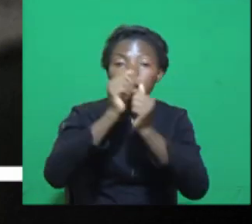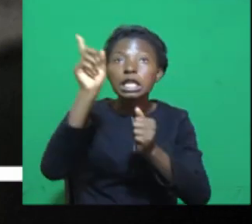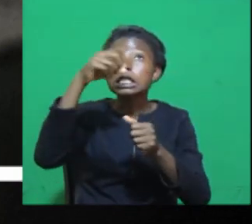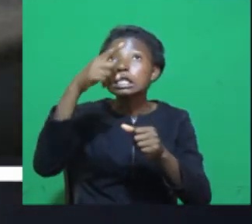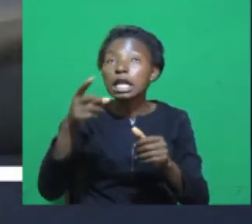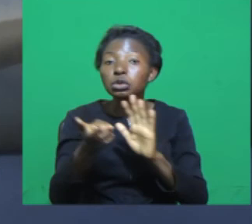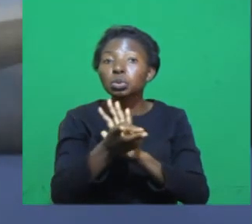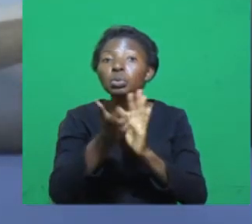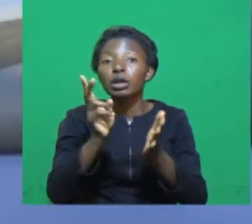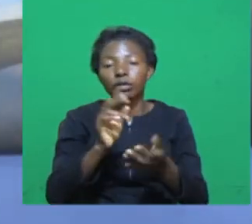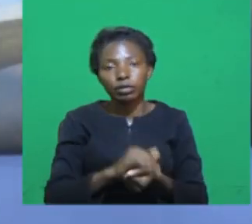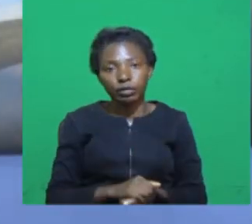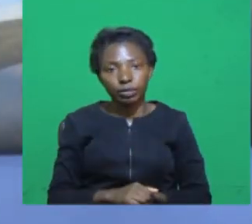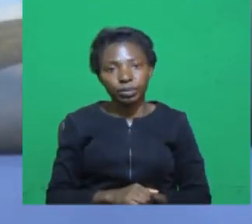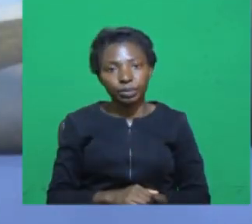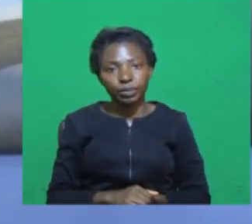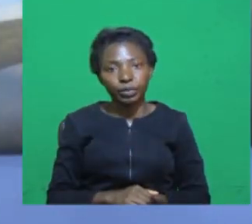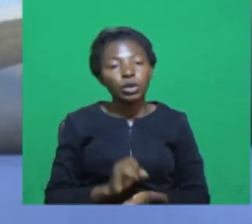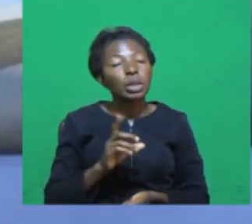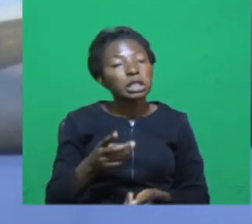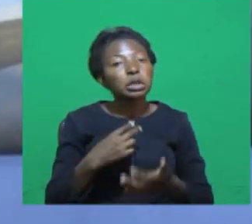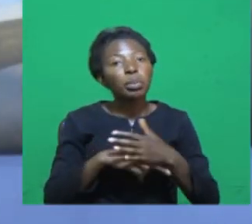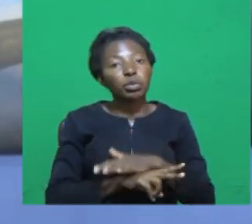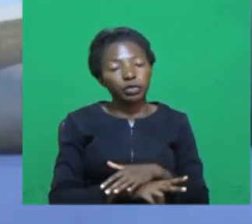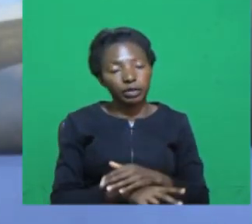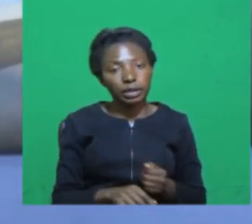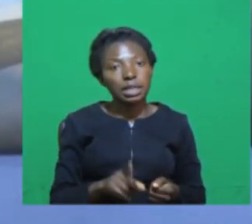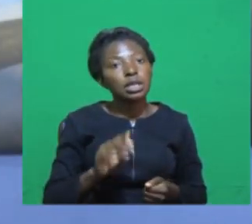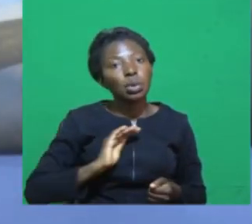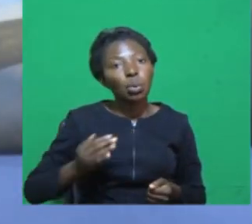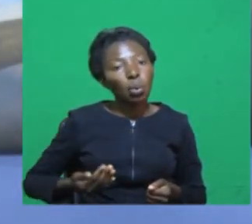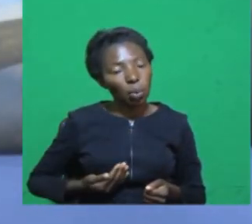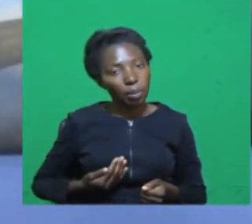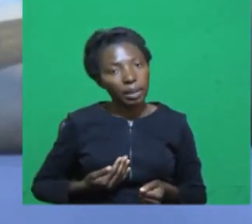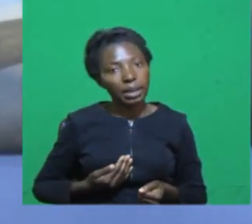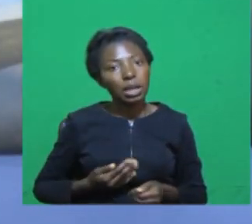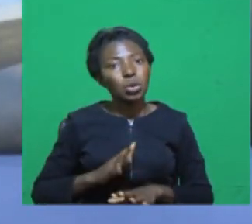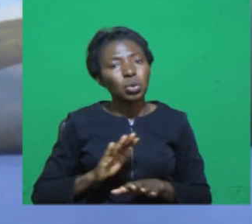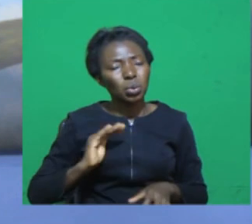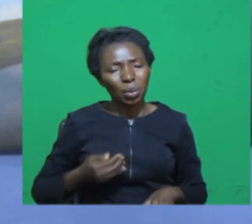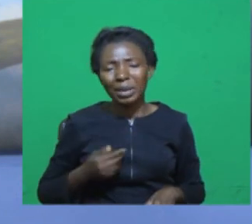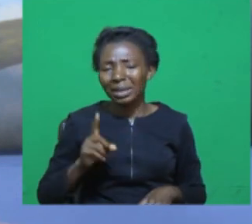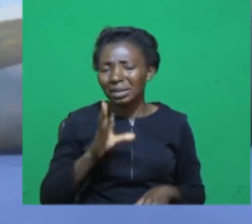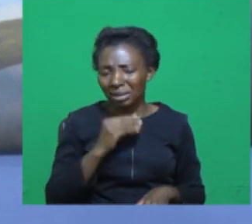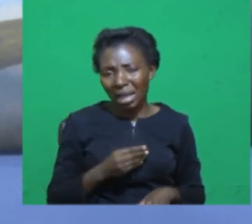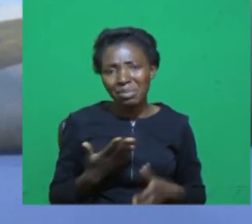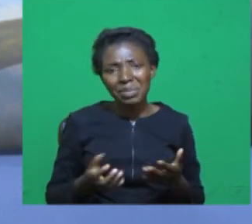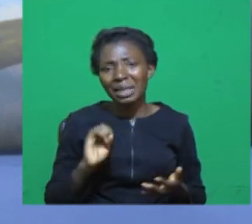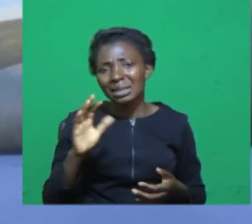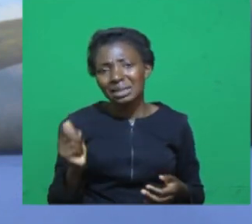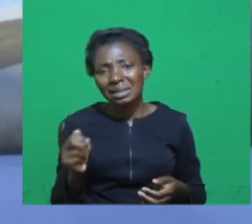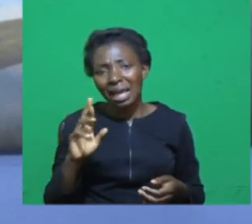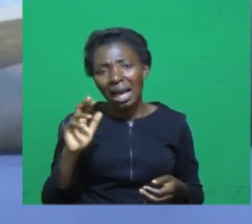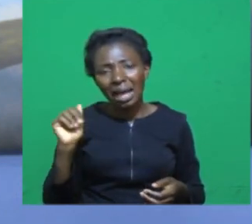dzine 12. Chiprofita chiri kutsanangurwa mukadzi uyu haasi mumwe mukadzi wekuti mungati ndisara here ari kutaurwa